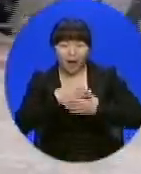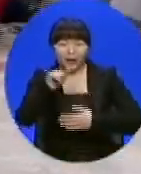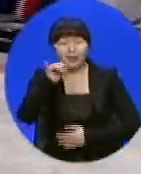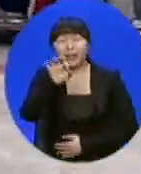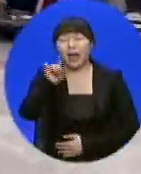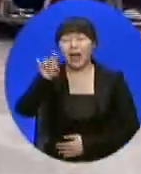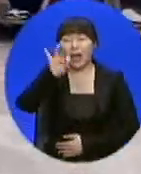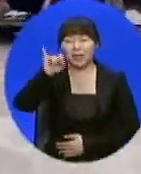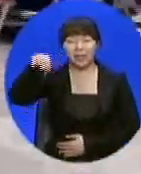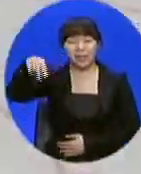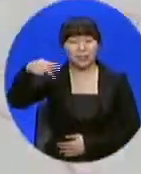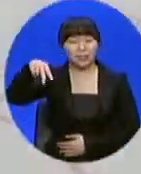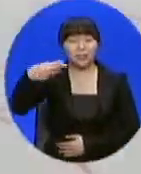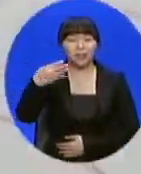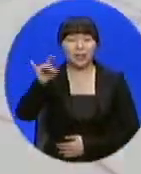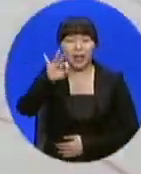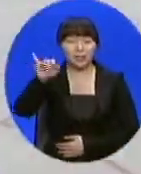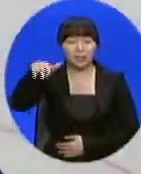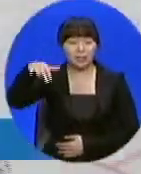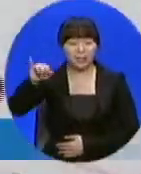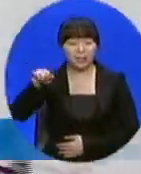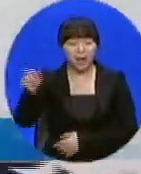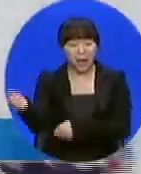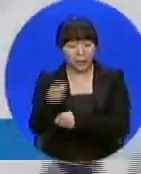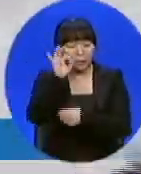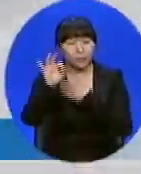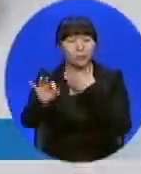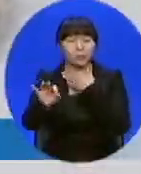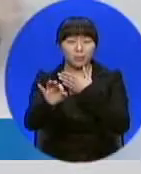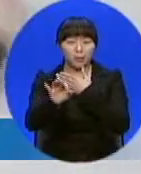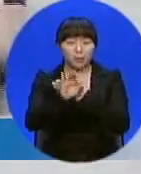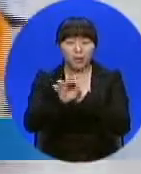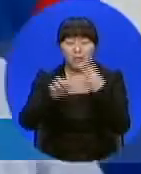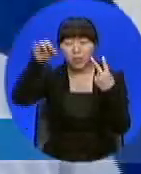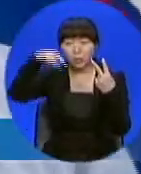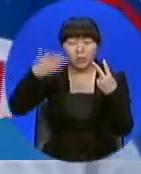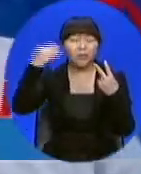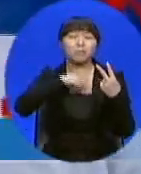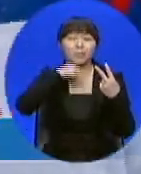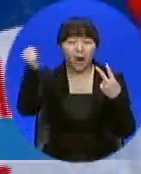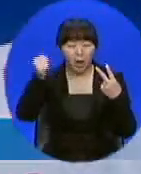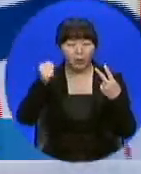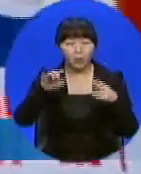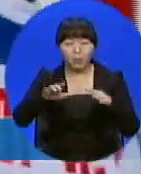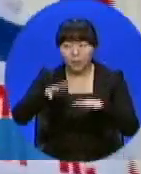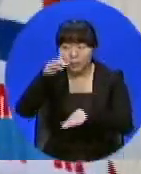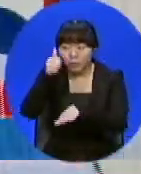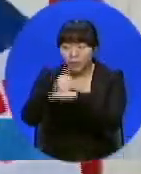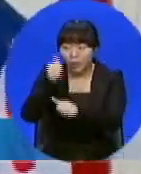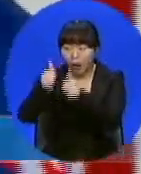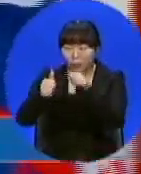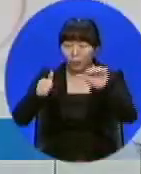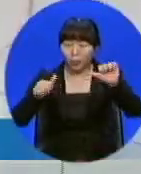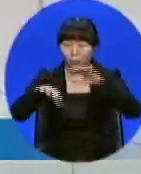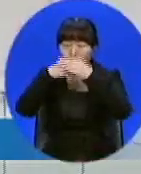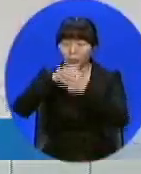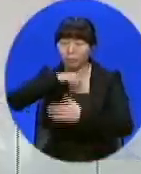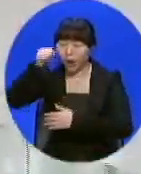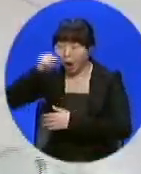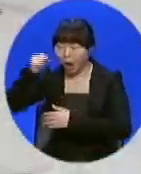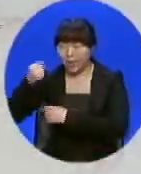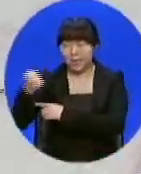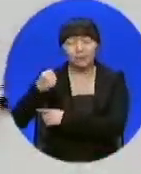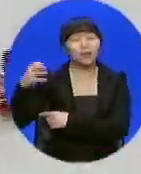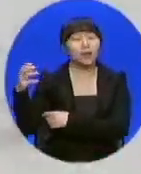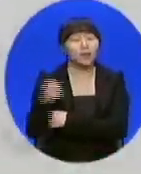아이스 슬레지하키. 우리나라는 2011 세계선수권 2위 기록과 소치 최종 예선전 5경기 전승 파워를